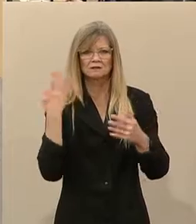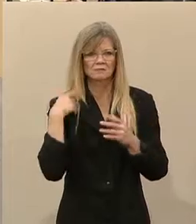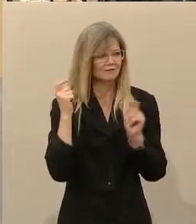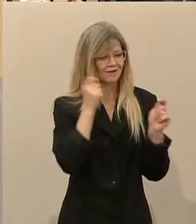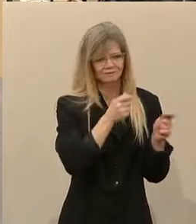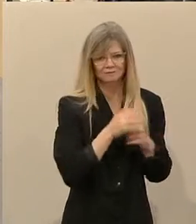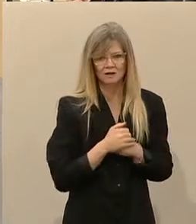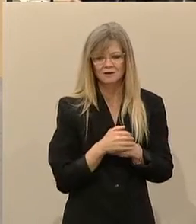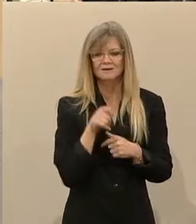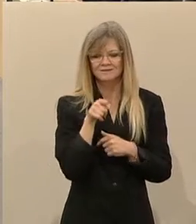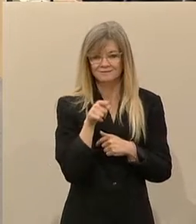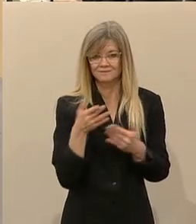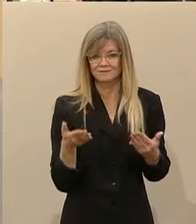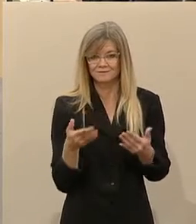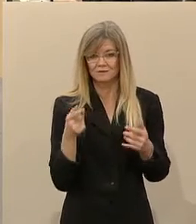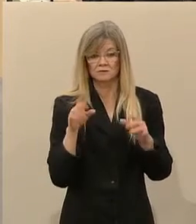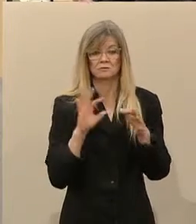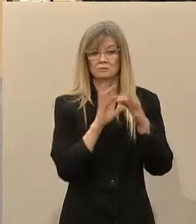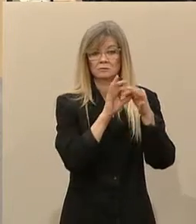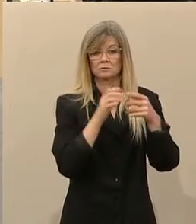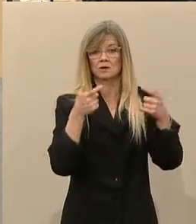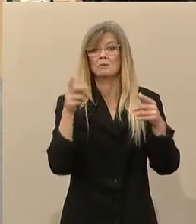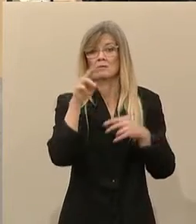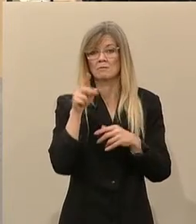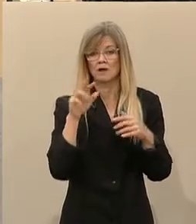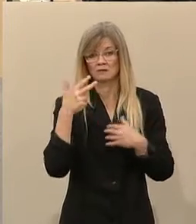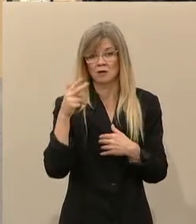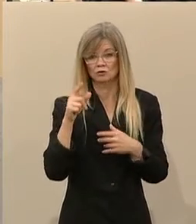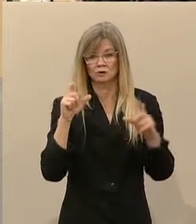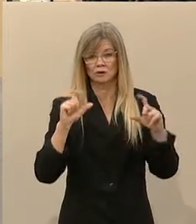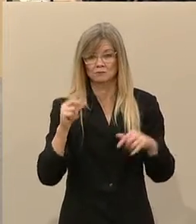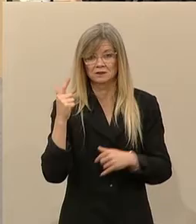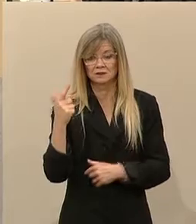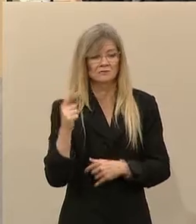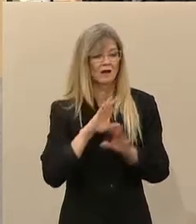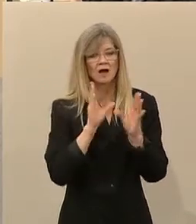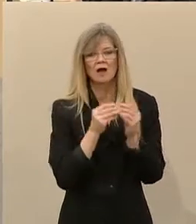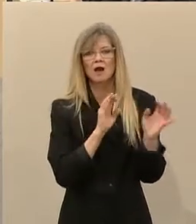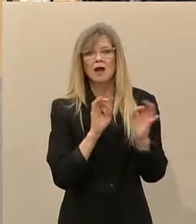Es sind Abgeordnete von der ÖVP, von den NEOS und